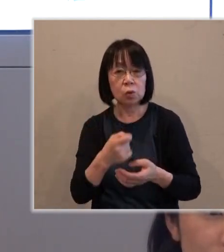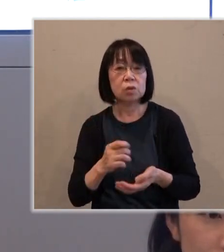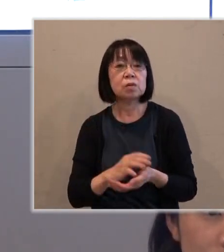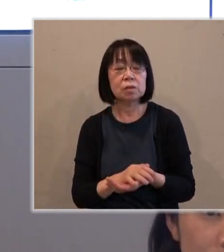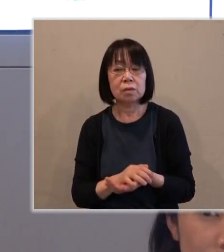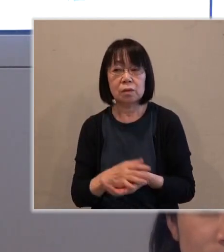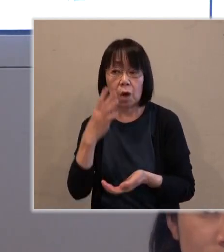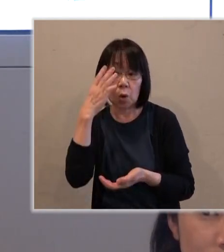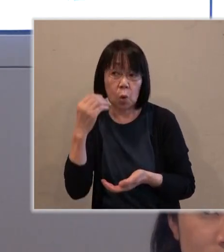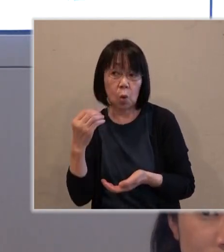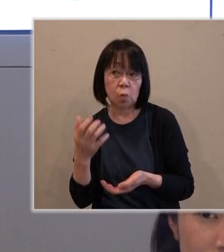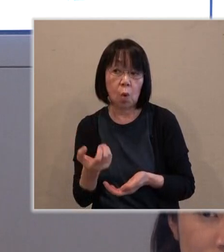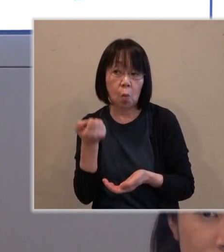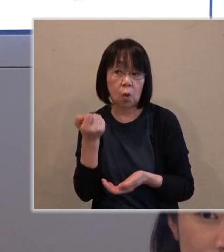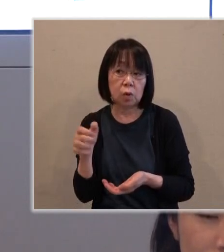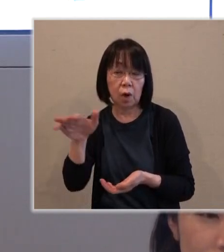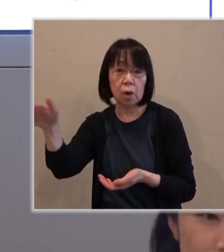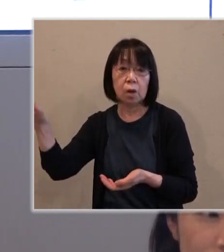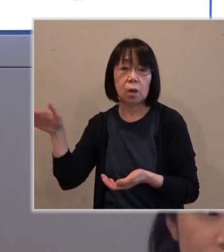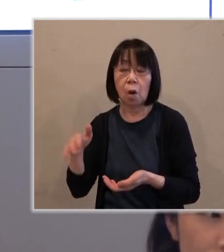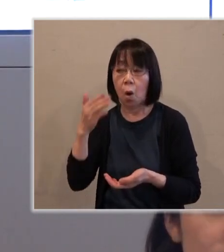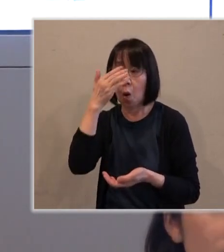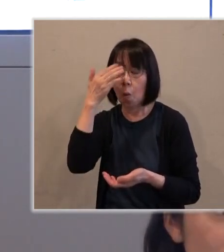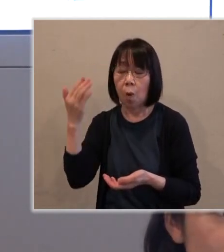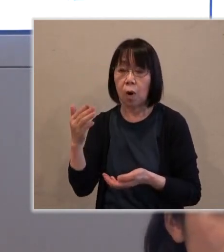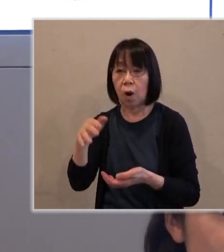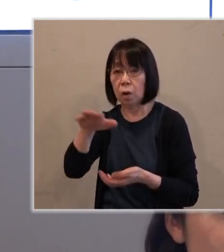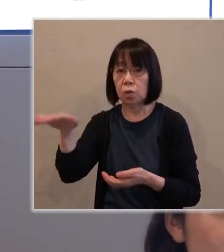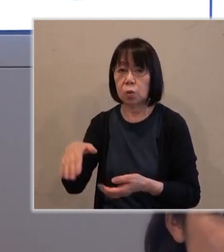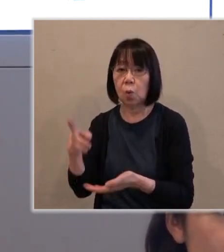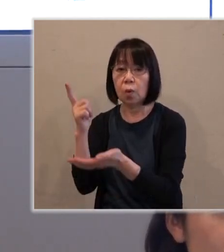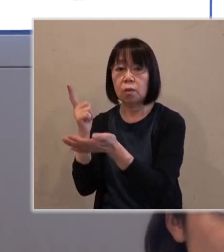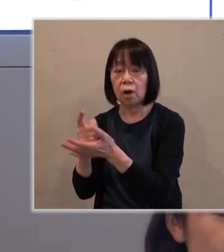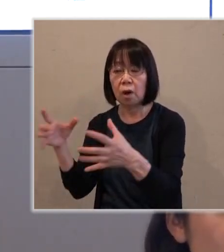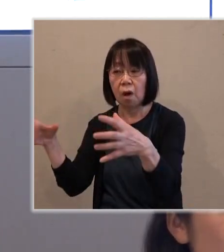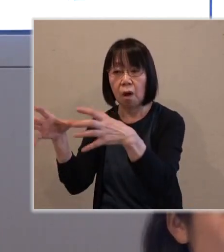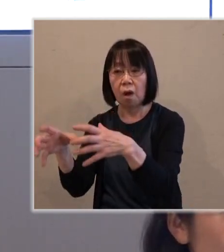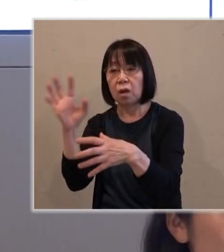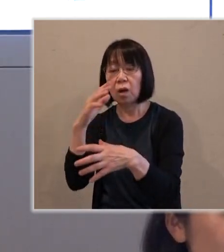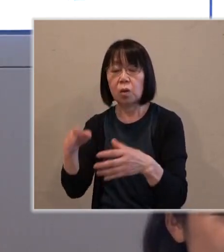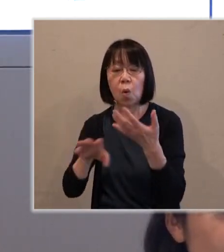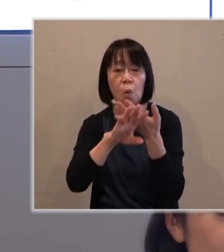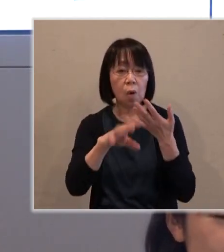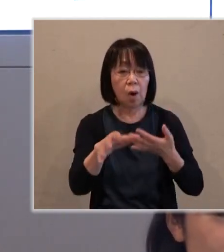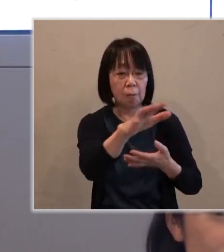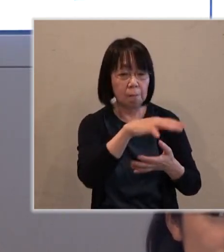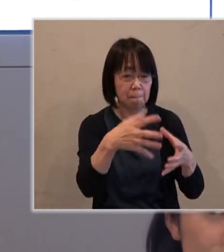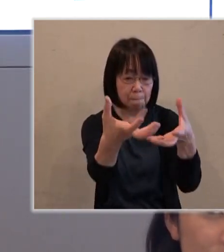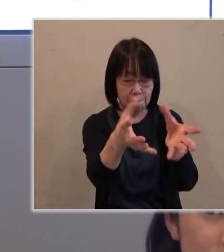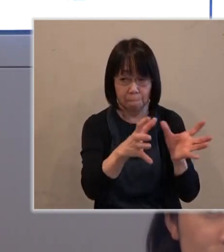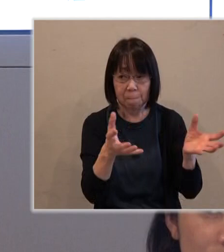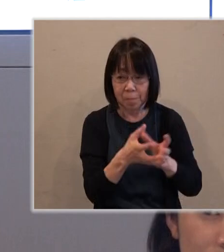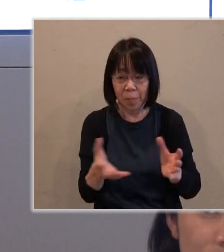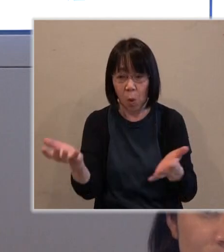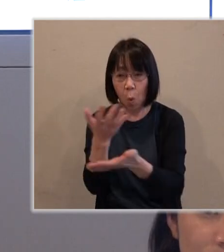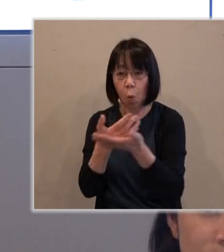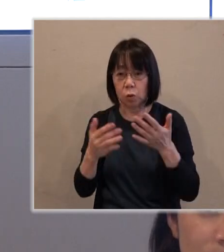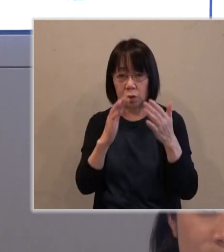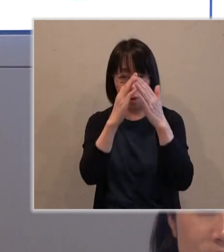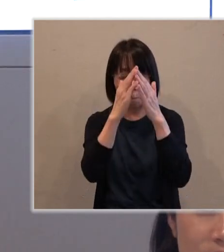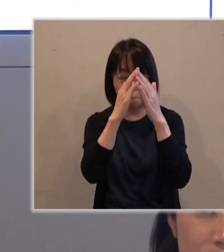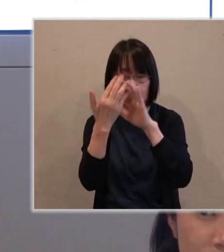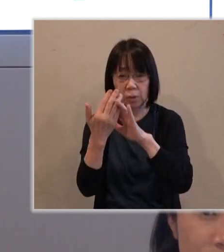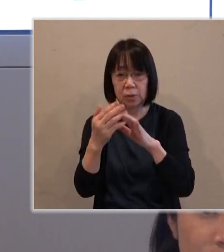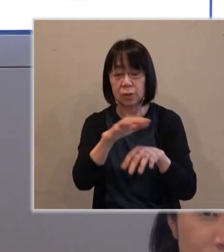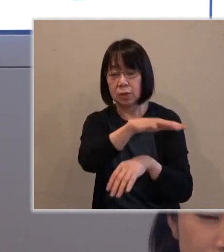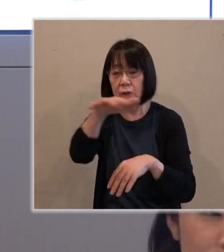持った時に、若者だけで閉じるのではなくて、他世代がうまく交流したり、 あるいは健常者だけではなく町全体をどう制